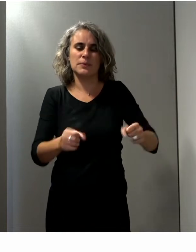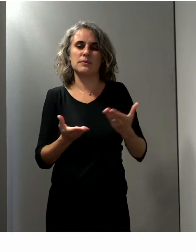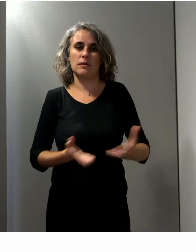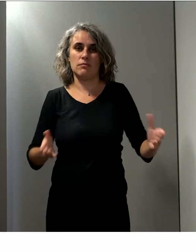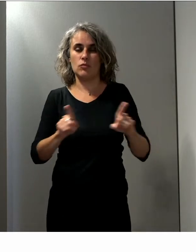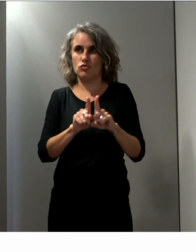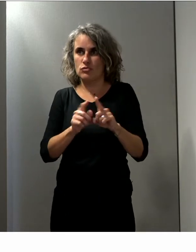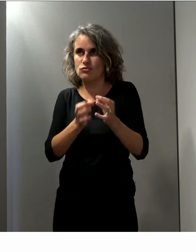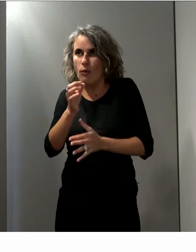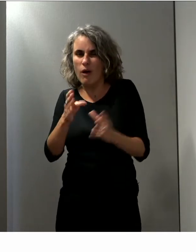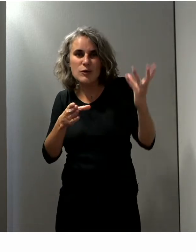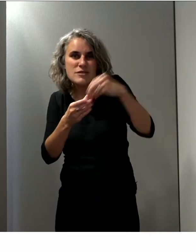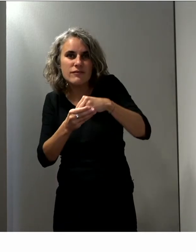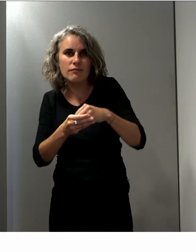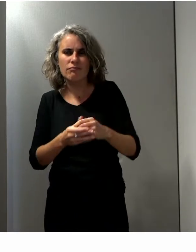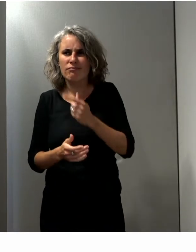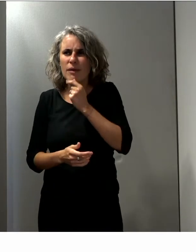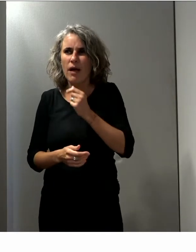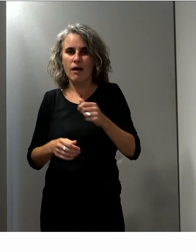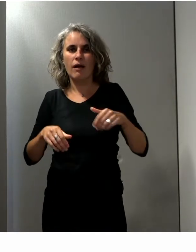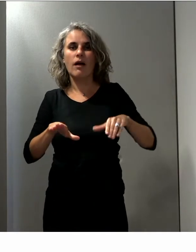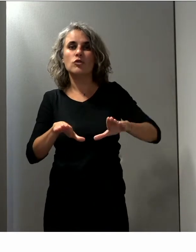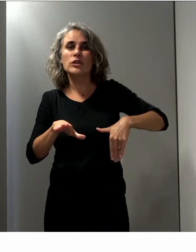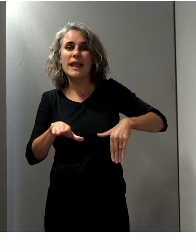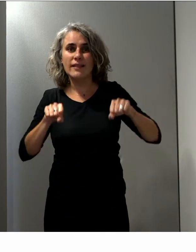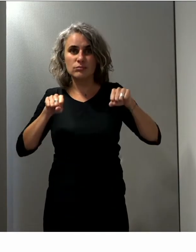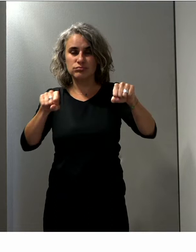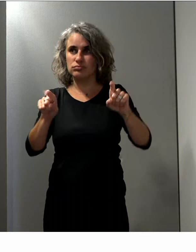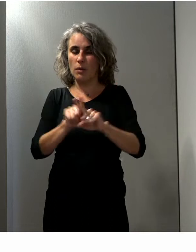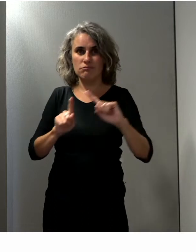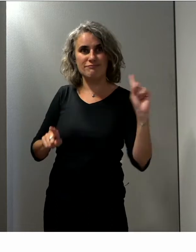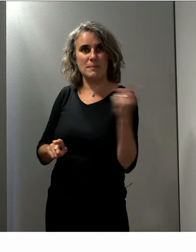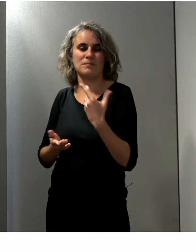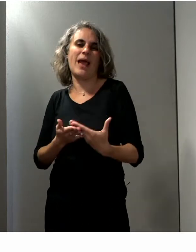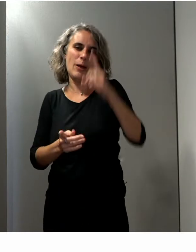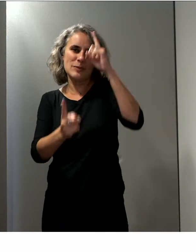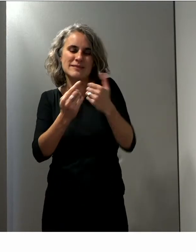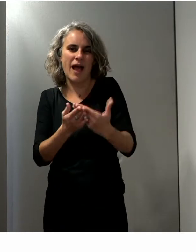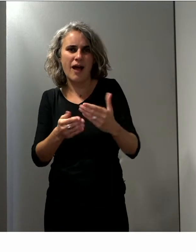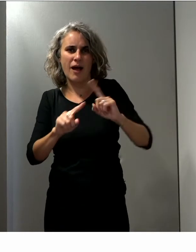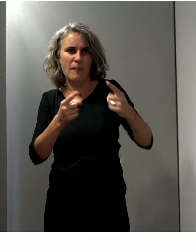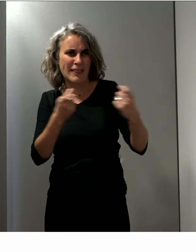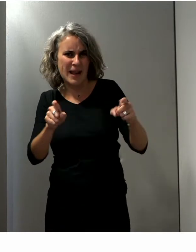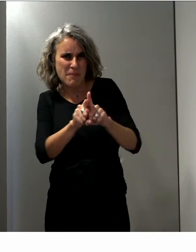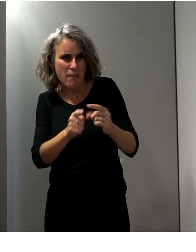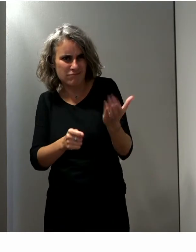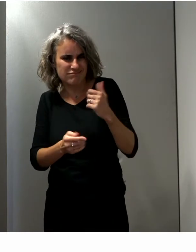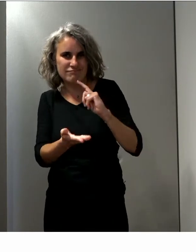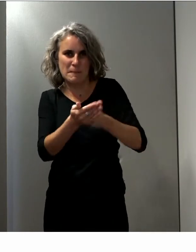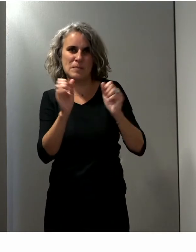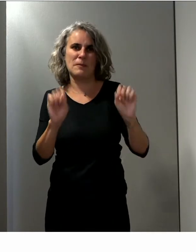est inclusive et fun. On utilise la même trottinette que tout le monde, et c'est vraiment ça aussi l'objectif, d'être dans l'inclusion et d'utiliser la même chose que tout le